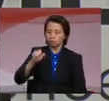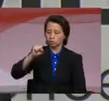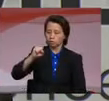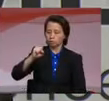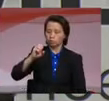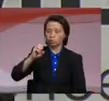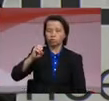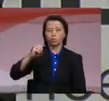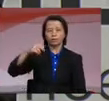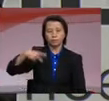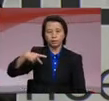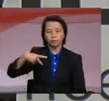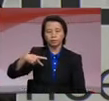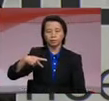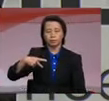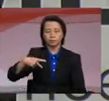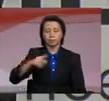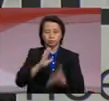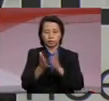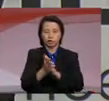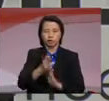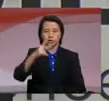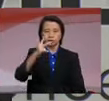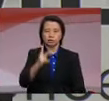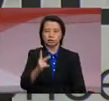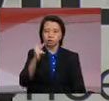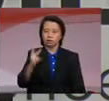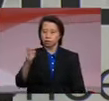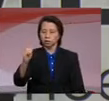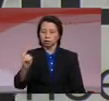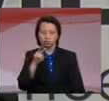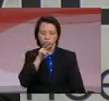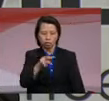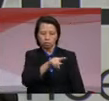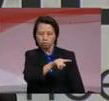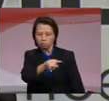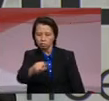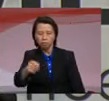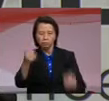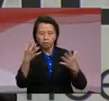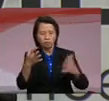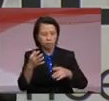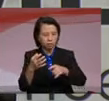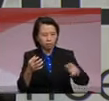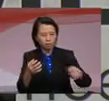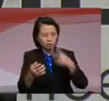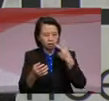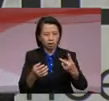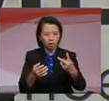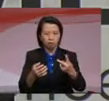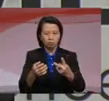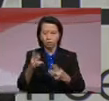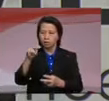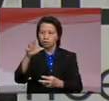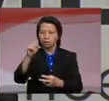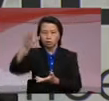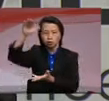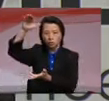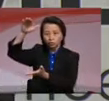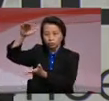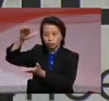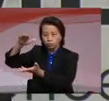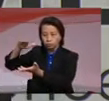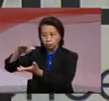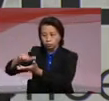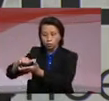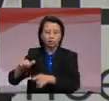Jadi Kementerian Kesihatan melihat ramai di kalangan kita bila nampak kes makin berkurangan, jadi kita pun